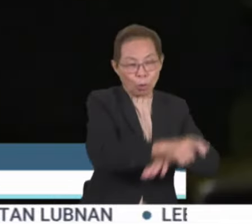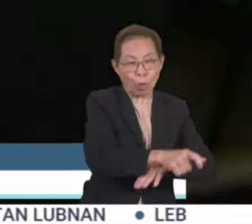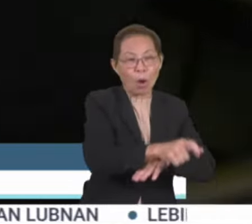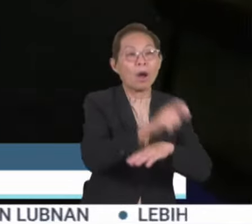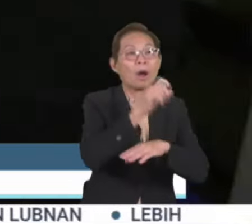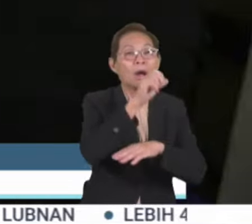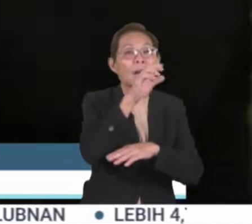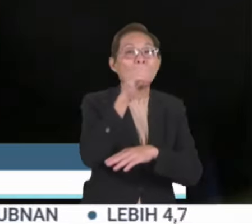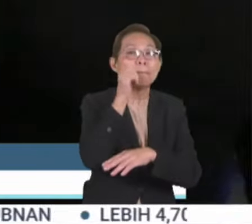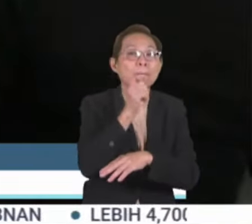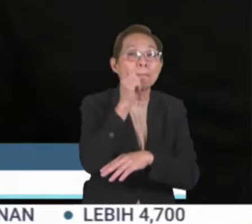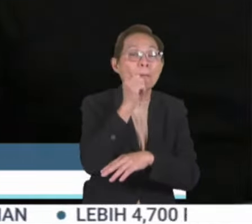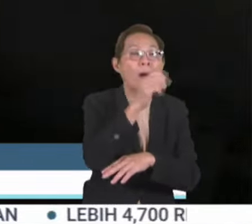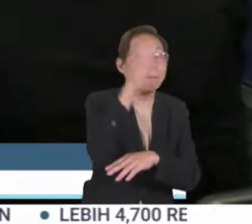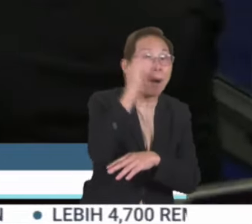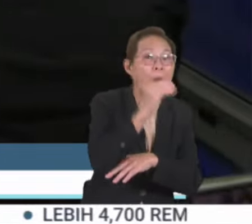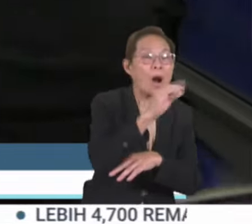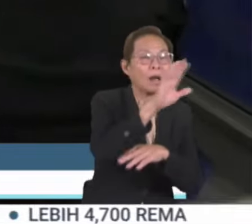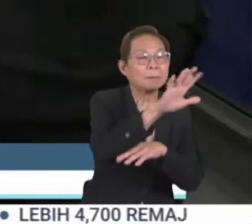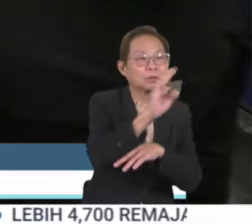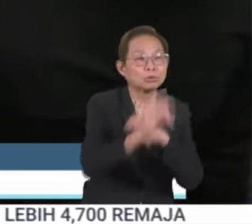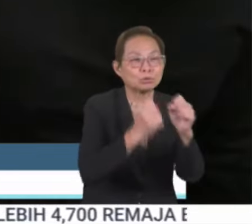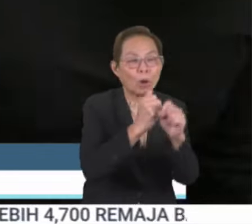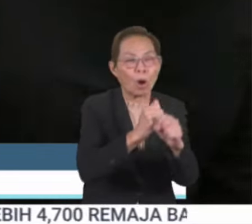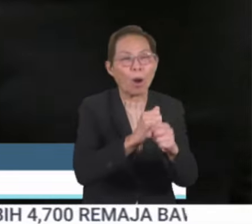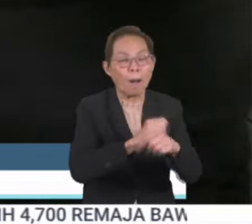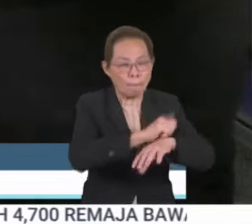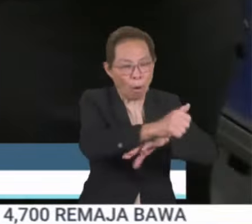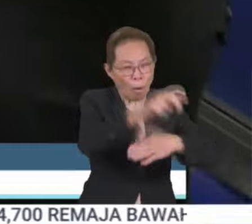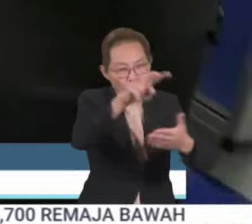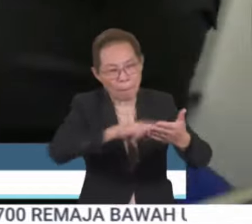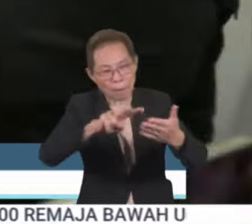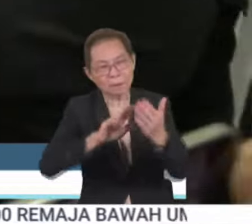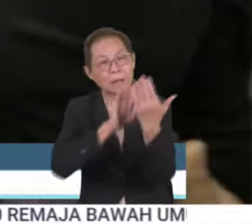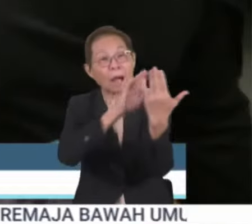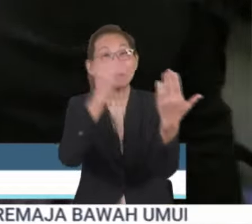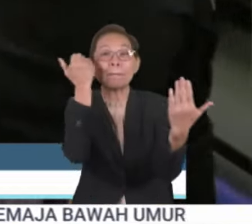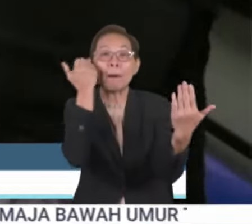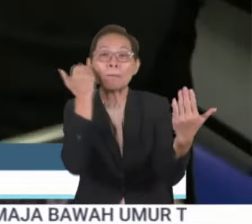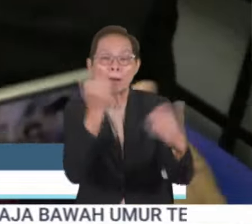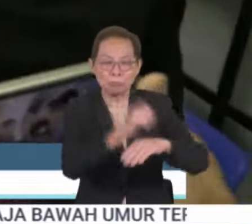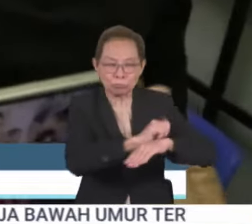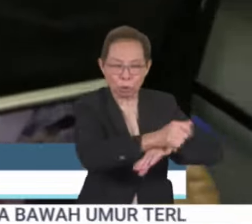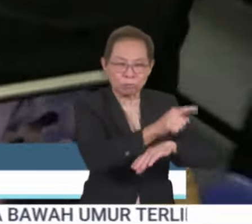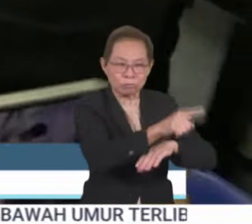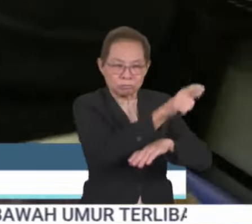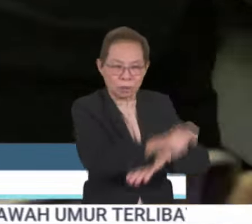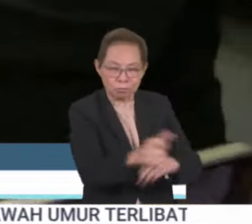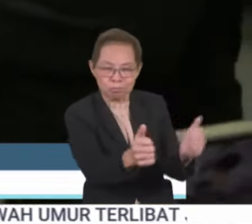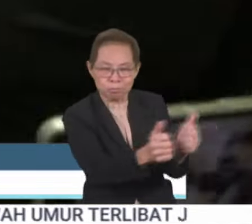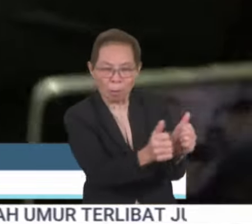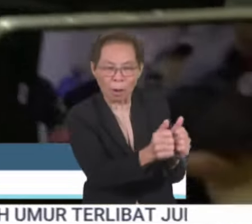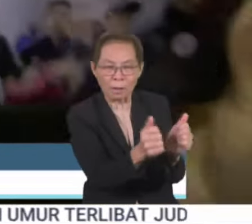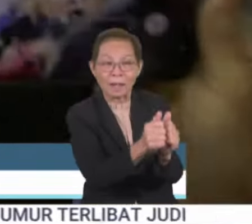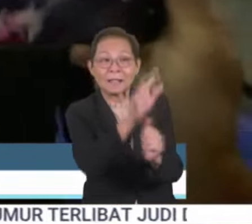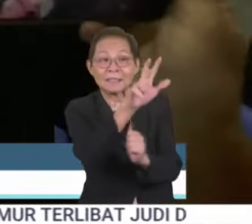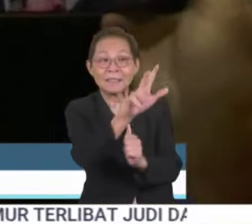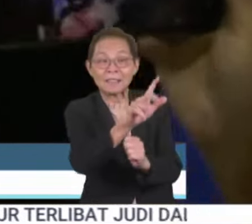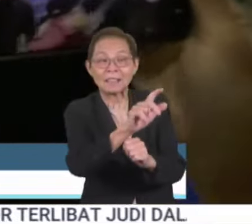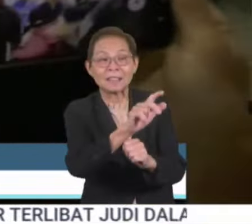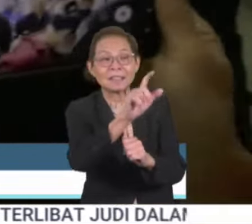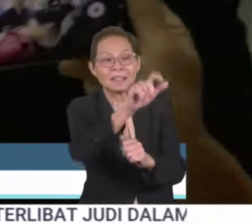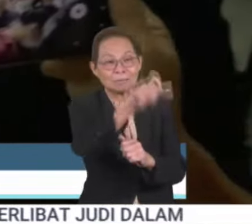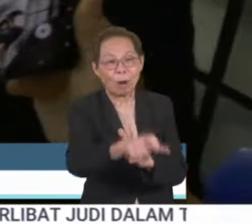R7 tahun selepas pertuduhan dibacakan di hadapan Hakim hazilia Mohamad berdasarkan pertuduhan dia didakwa bersubahat bersama tiga lagi